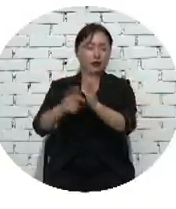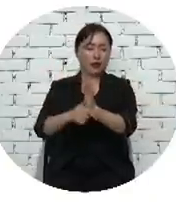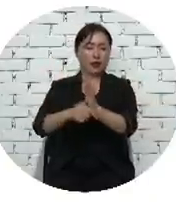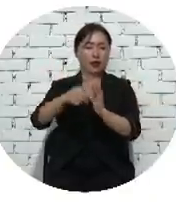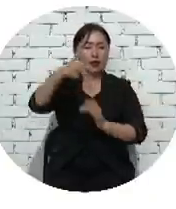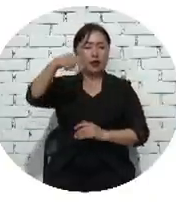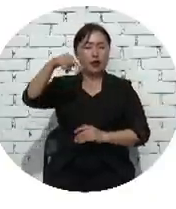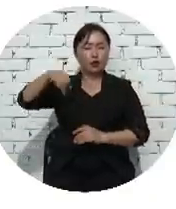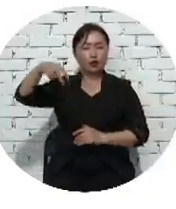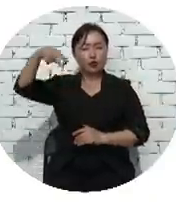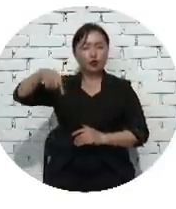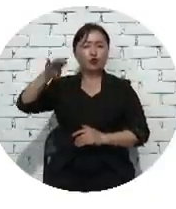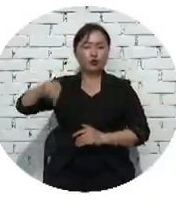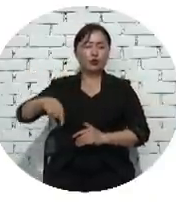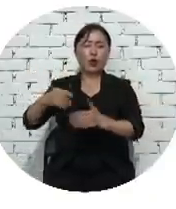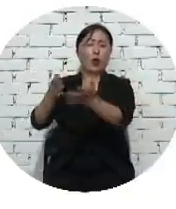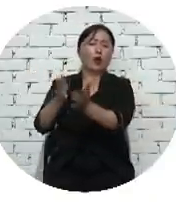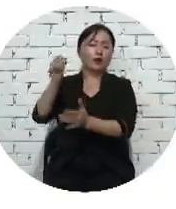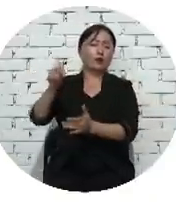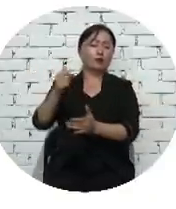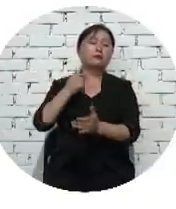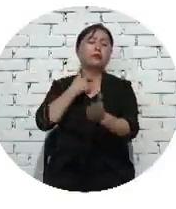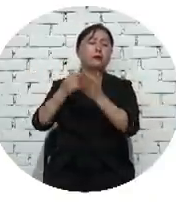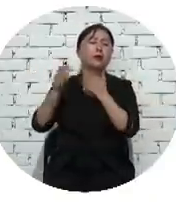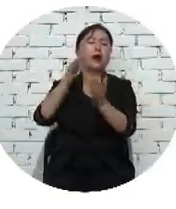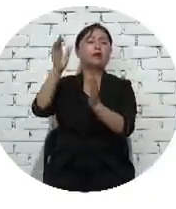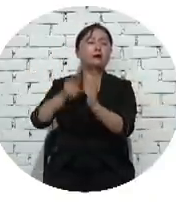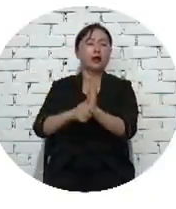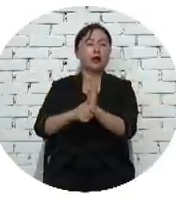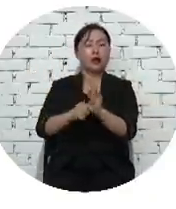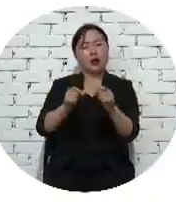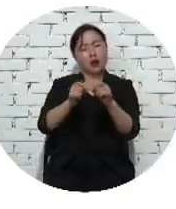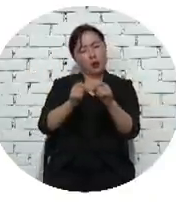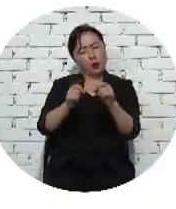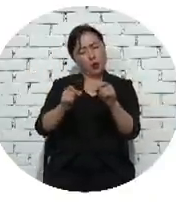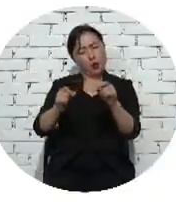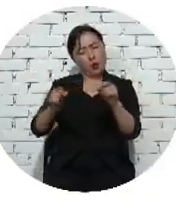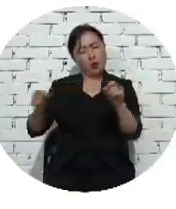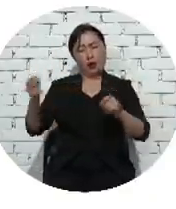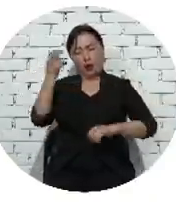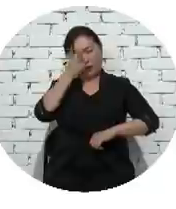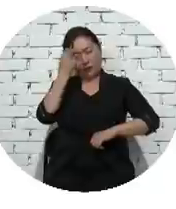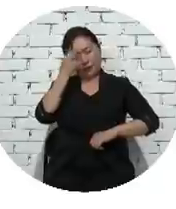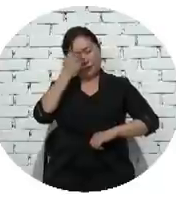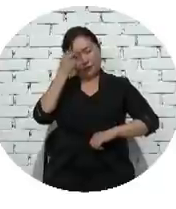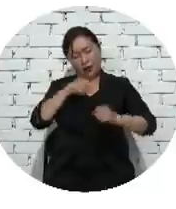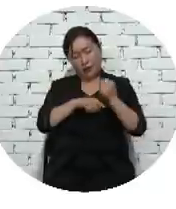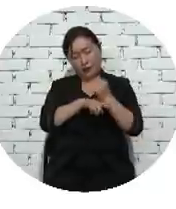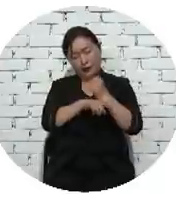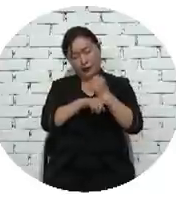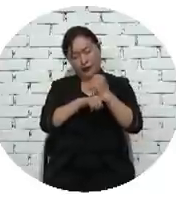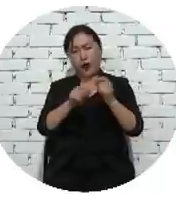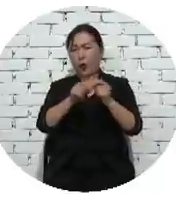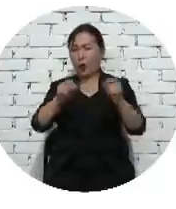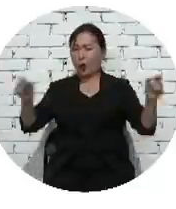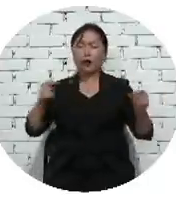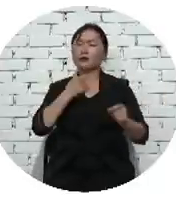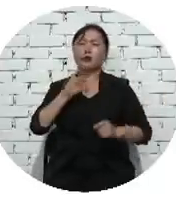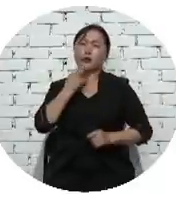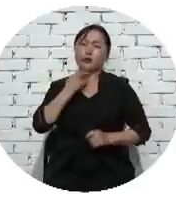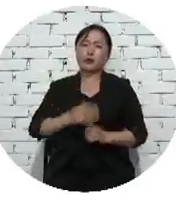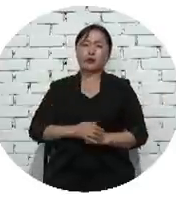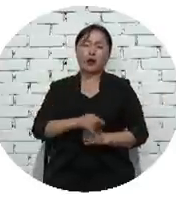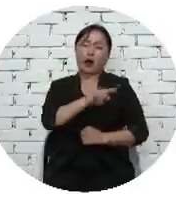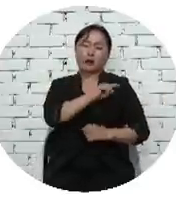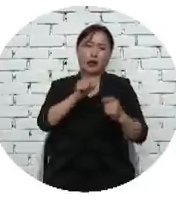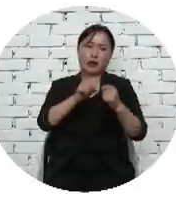과장 때나 뭐 이럴 때든지 간에 이렇게 수사를 장기적으로 해본 적은 없습니다. 그 제가 해본 사건 중에